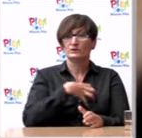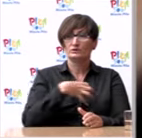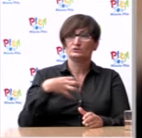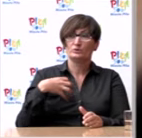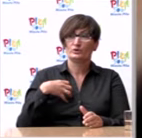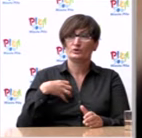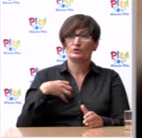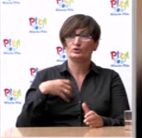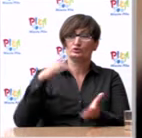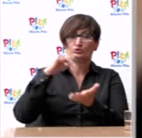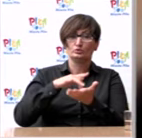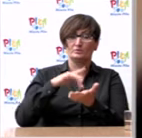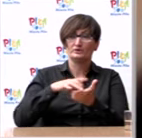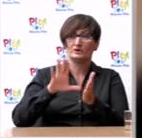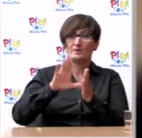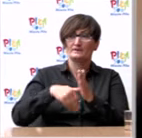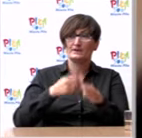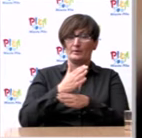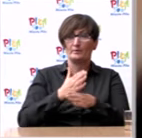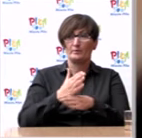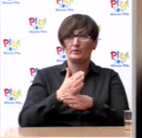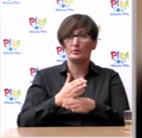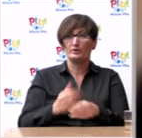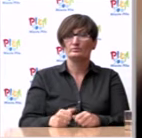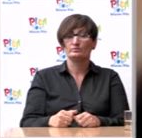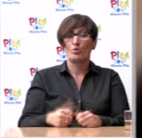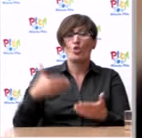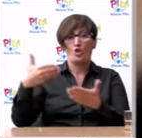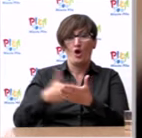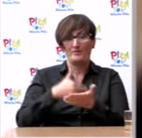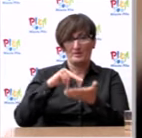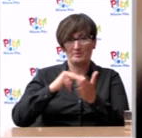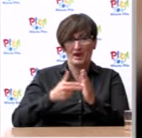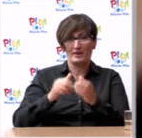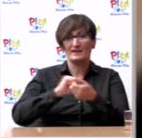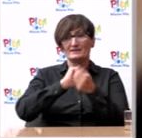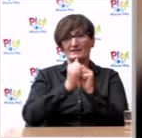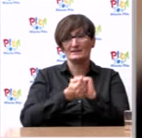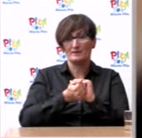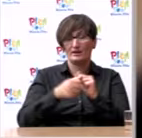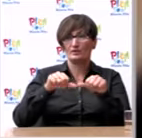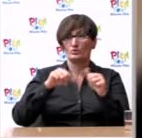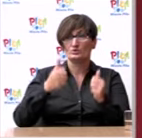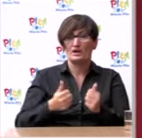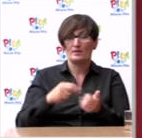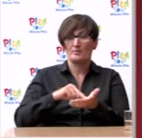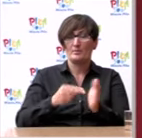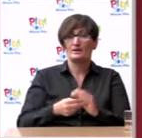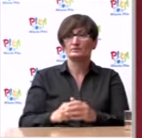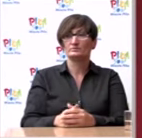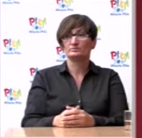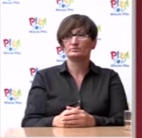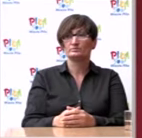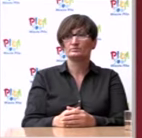śródmieścia miasta Piły i plan nowy dotyczy zmiany ustaleń obowiązującego planu.